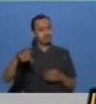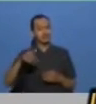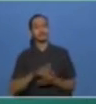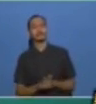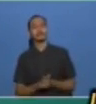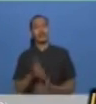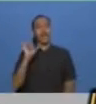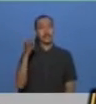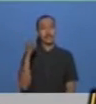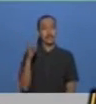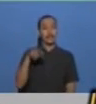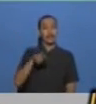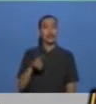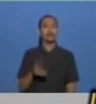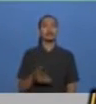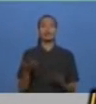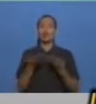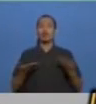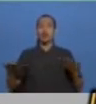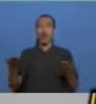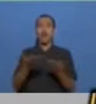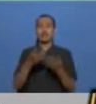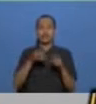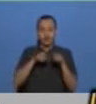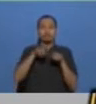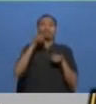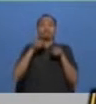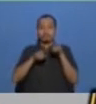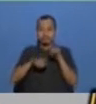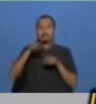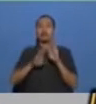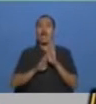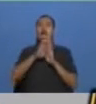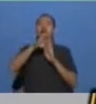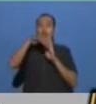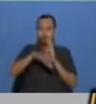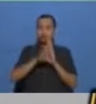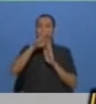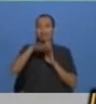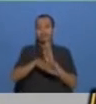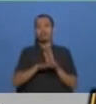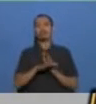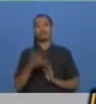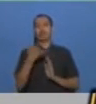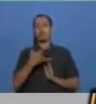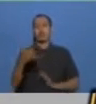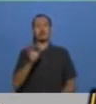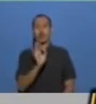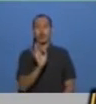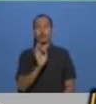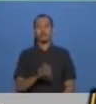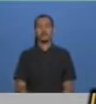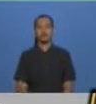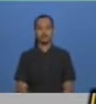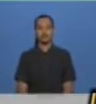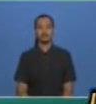juga masih labil gitu ya. Kadang naik, kadang turun begitu kasusnya. Nah, sebenarnya ada berbagai